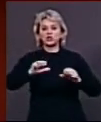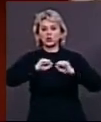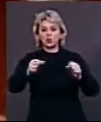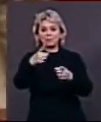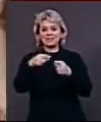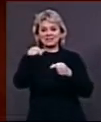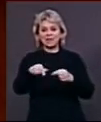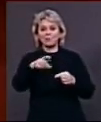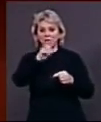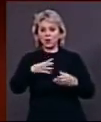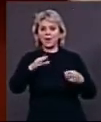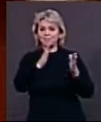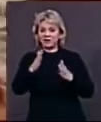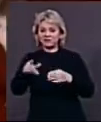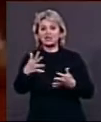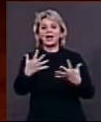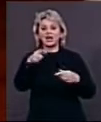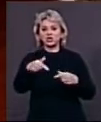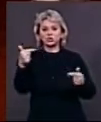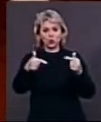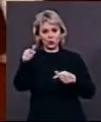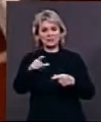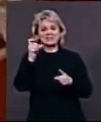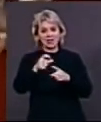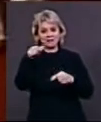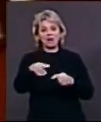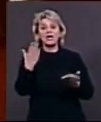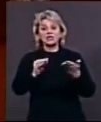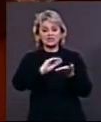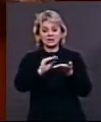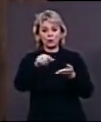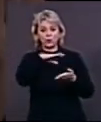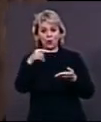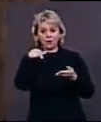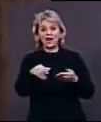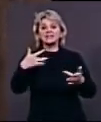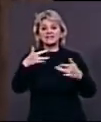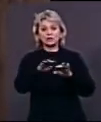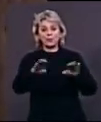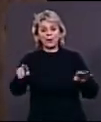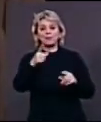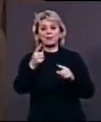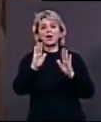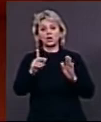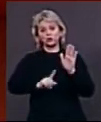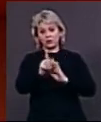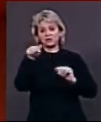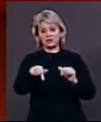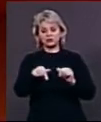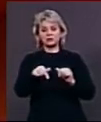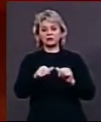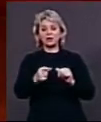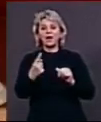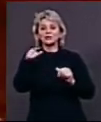пистолет, аморальное поведение и, конечно же, мат-перемат. Но если бумага стерпит все, то театральные подмостки пока только трэш. Откуда